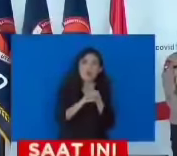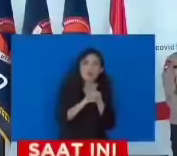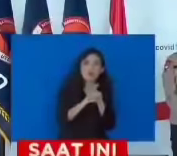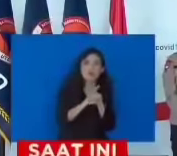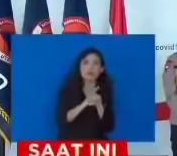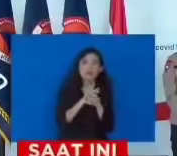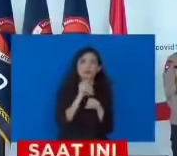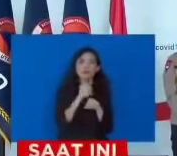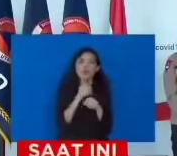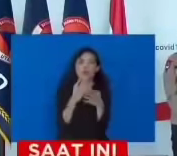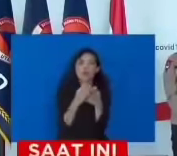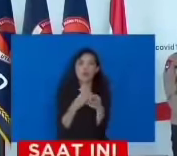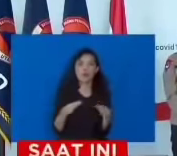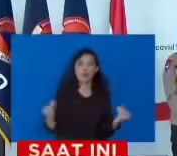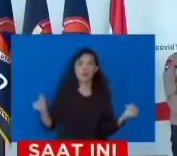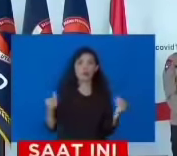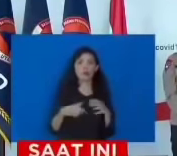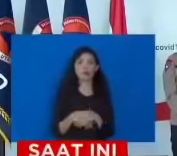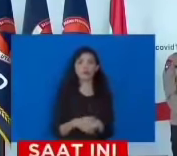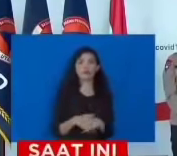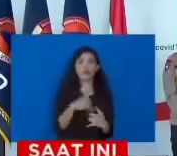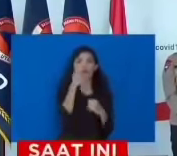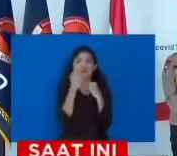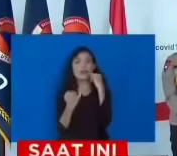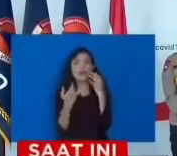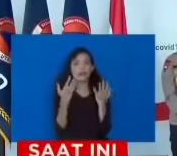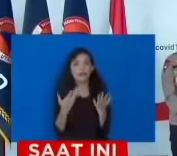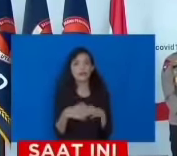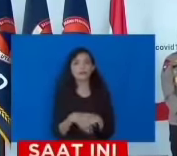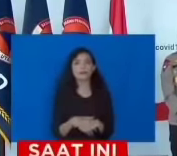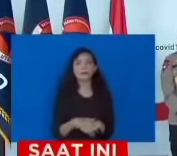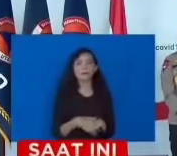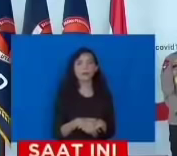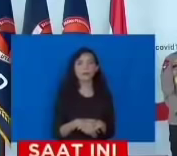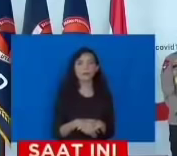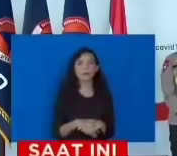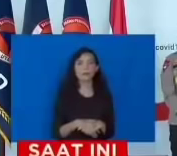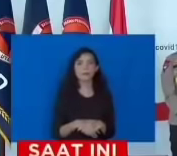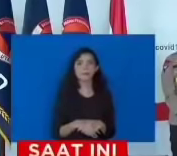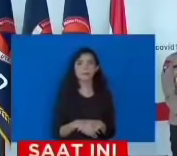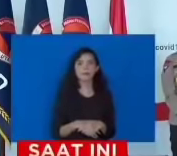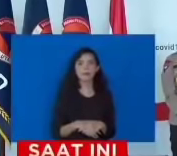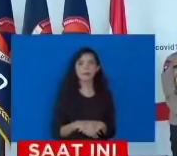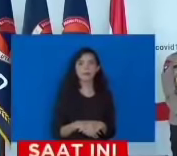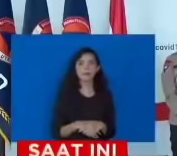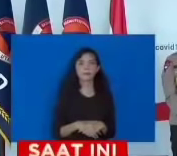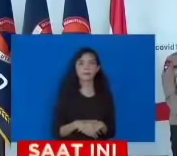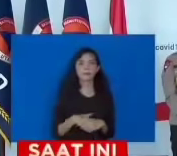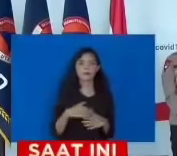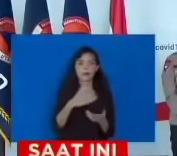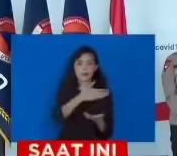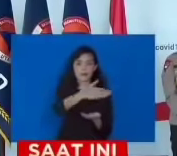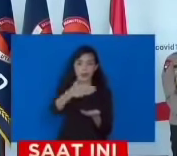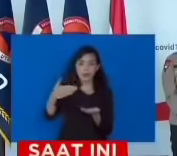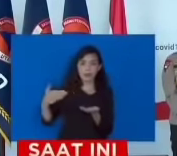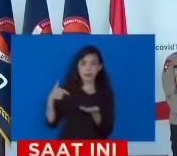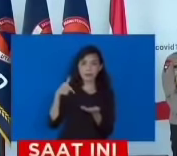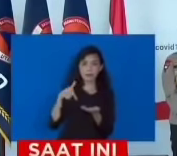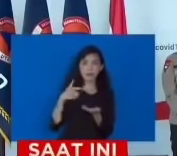ini. Kemudian yang terakhir, pada hari ini kami melakukan pendataan